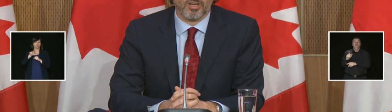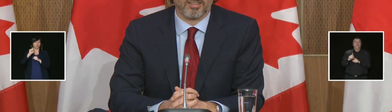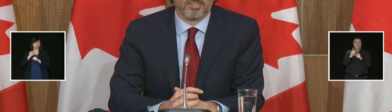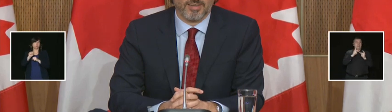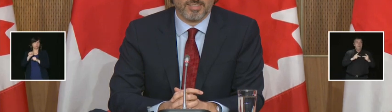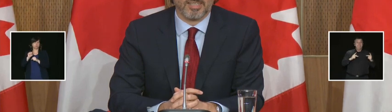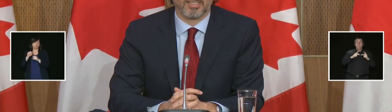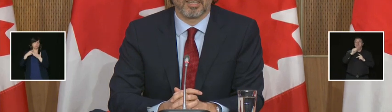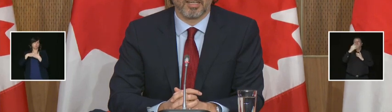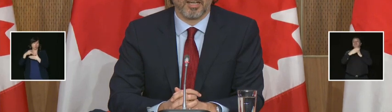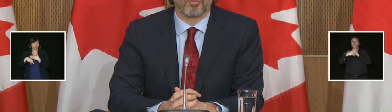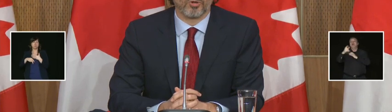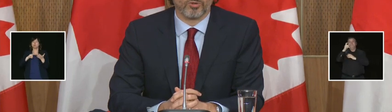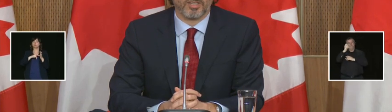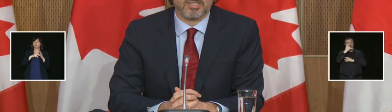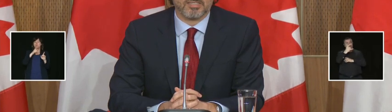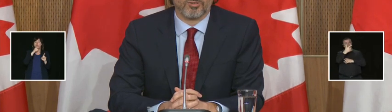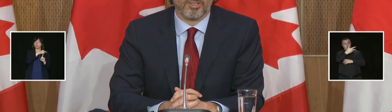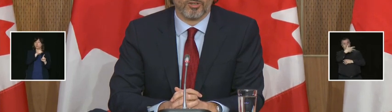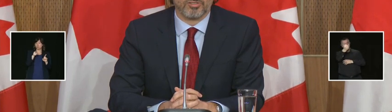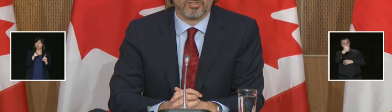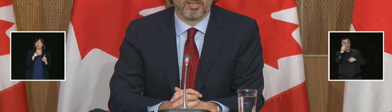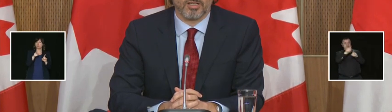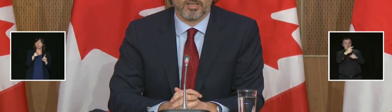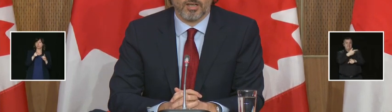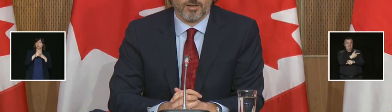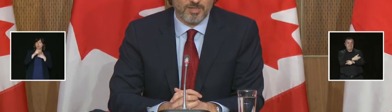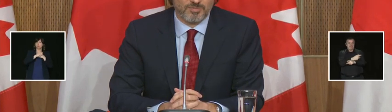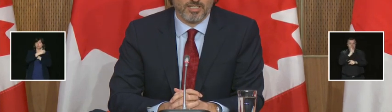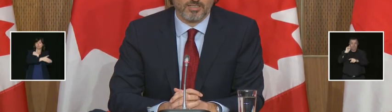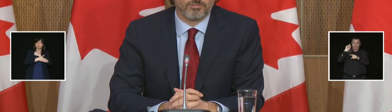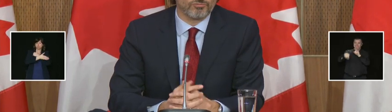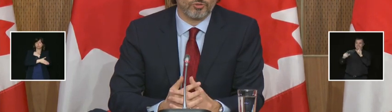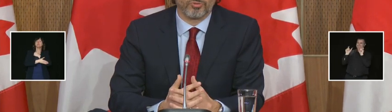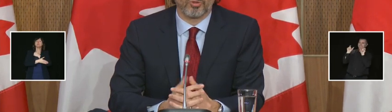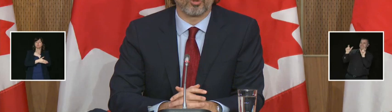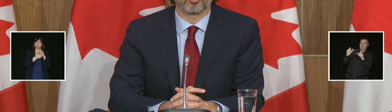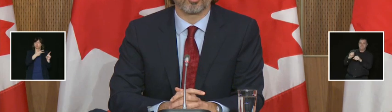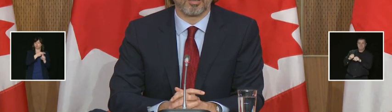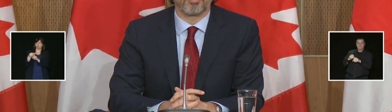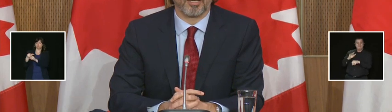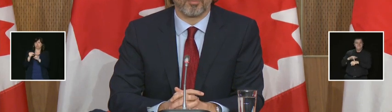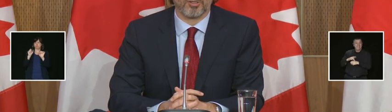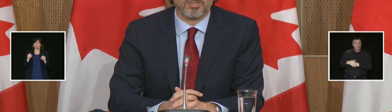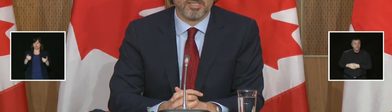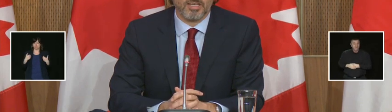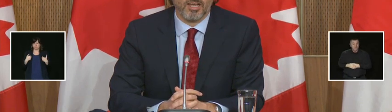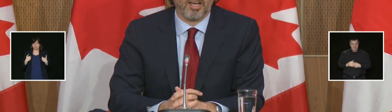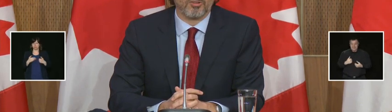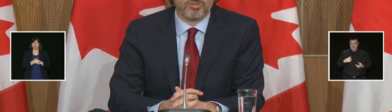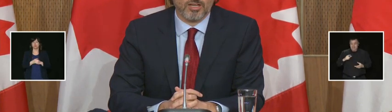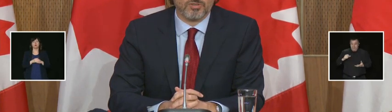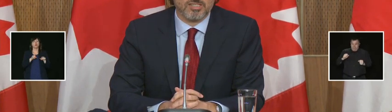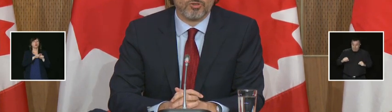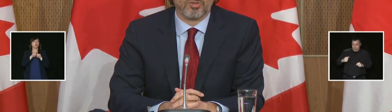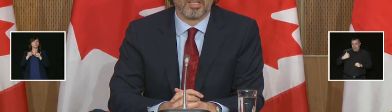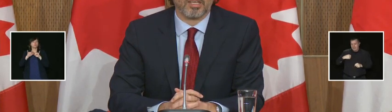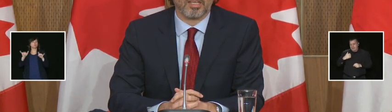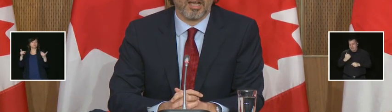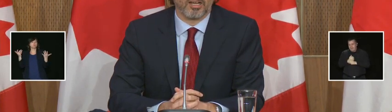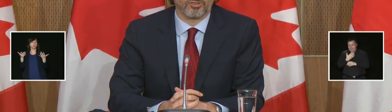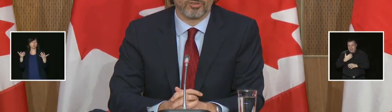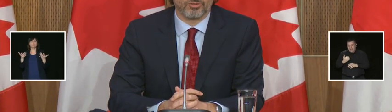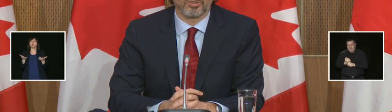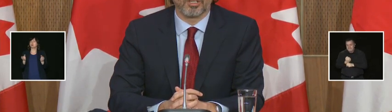recevoir des vaccins à pour contrer ce virus en même temps nous pouvons toujours en faire plus et à nous allons discuter